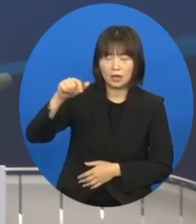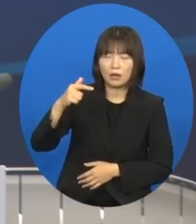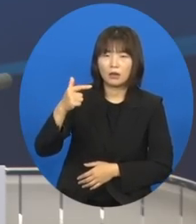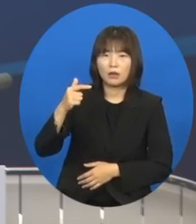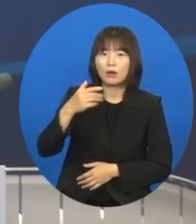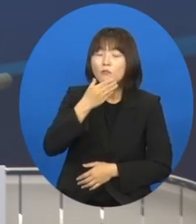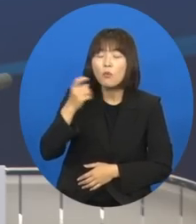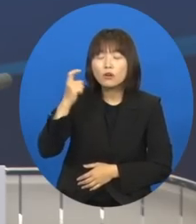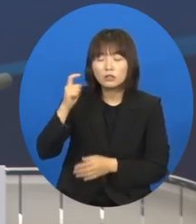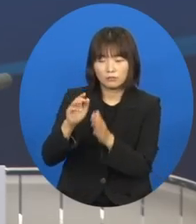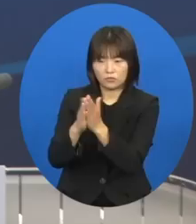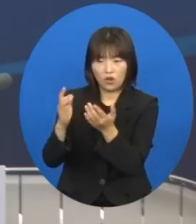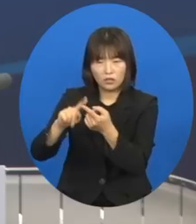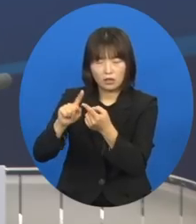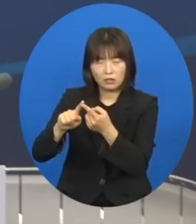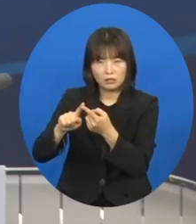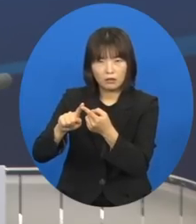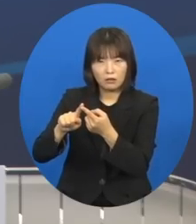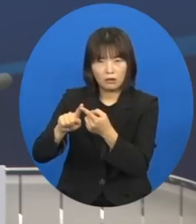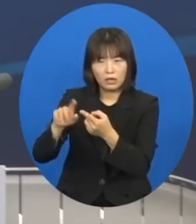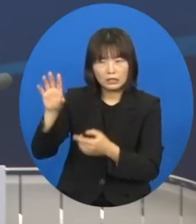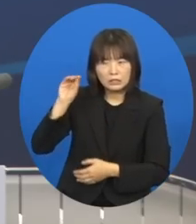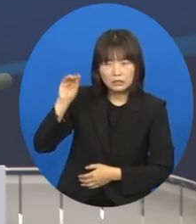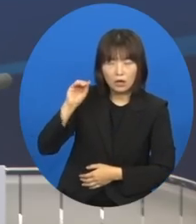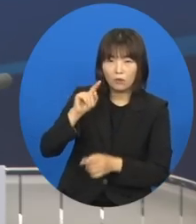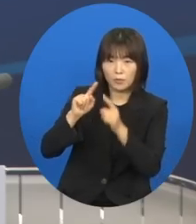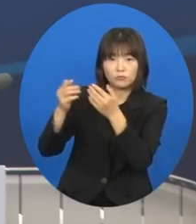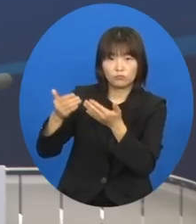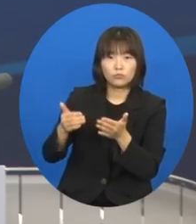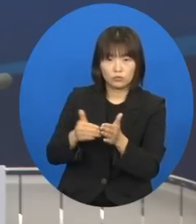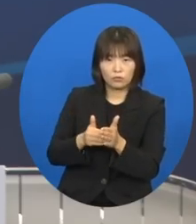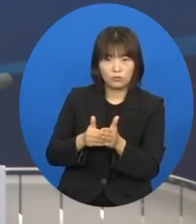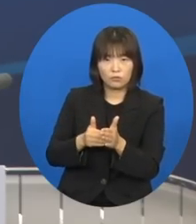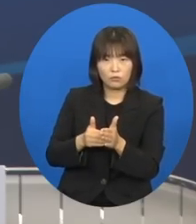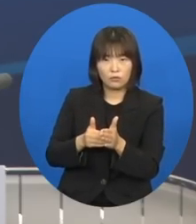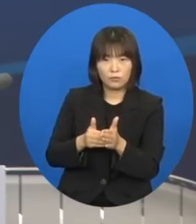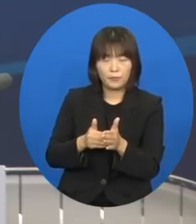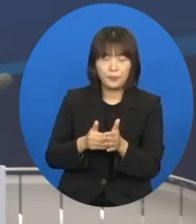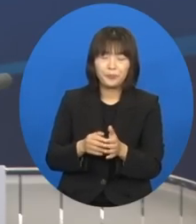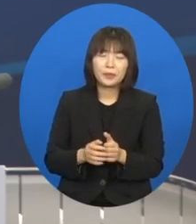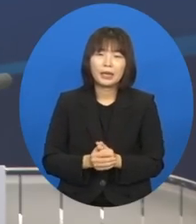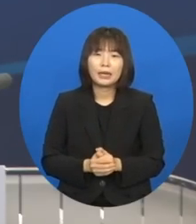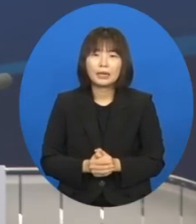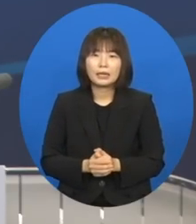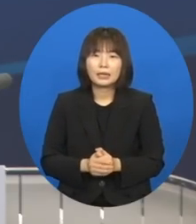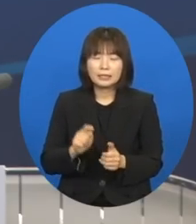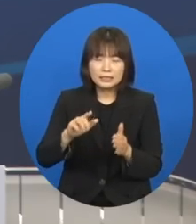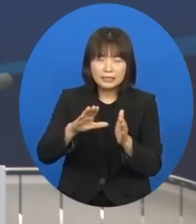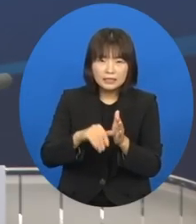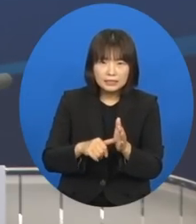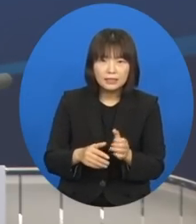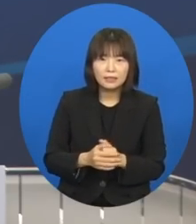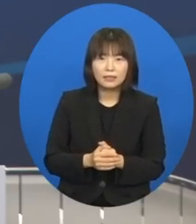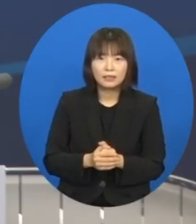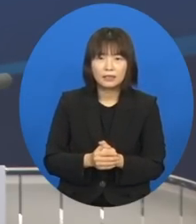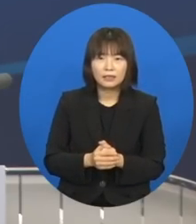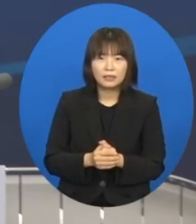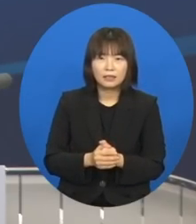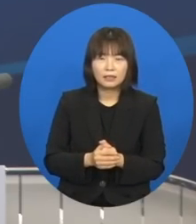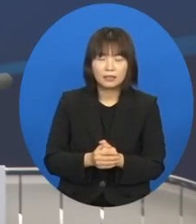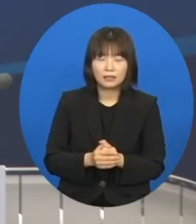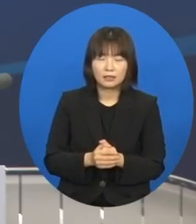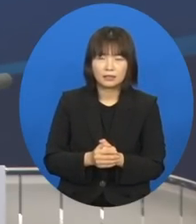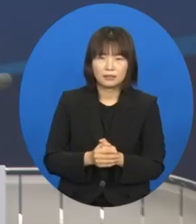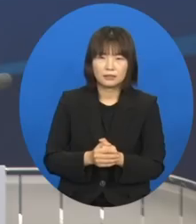근데 그렇게 아플 때 지금은 그 금식이라는 단어가 없었지만 마가복음 9장 29절에 보면 기도와 금식